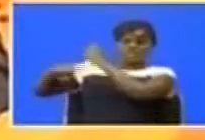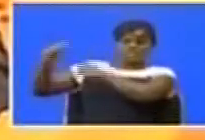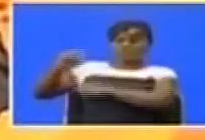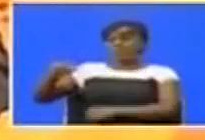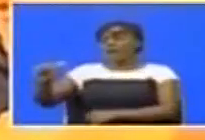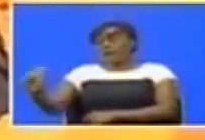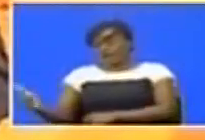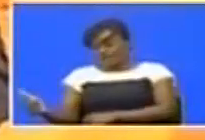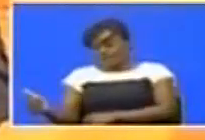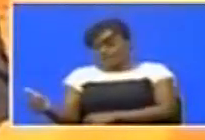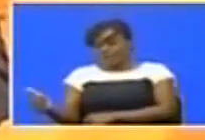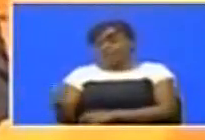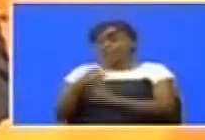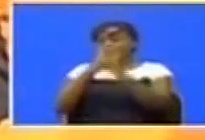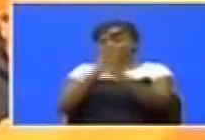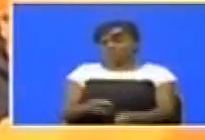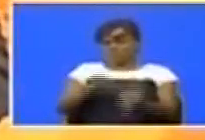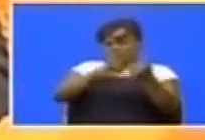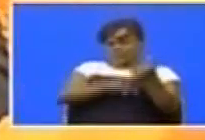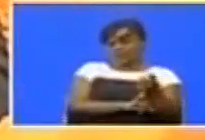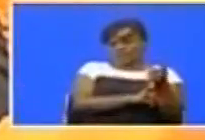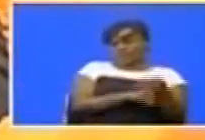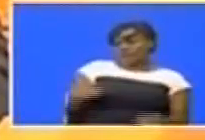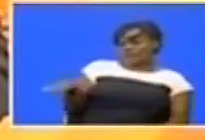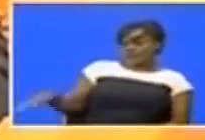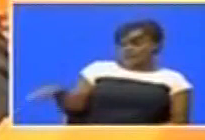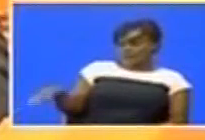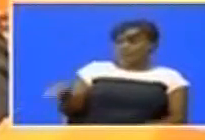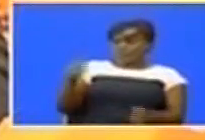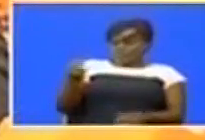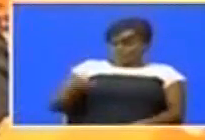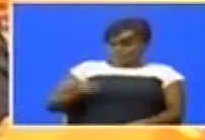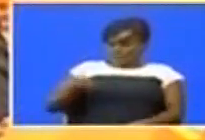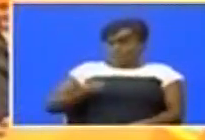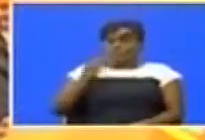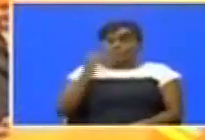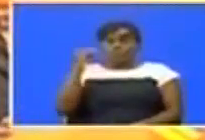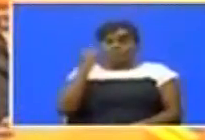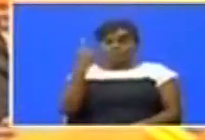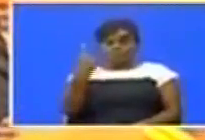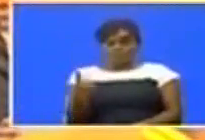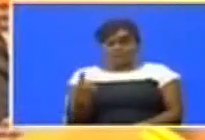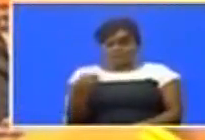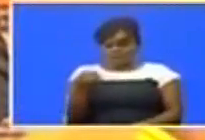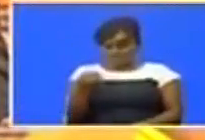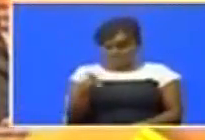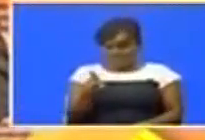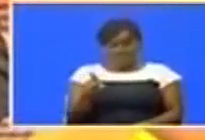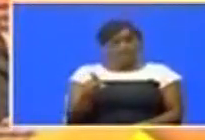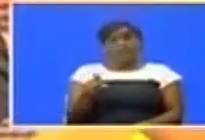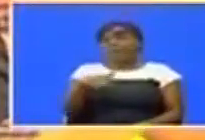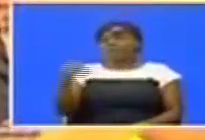wengine wa hata wakiripotiwa kuolewa mapema. Kutokana na hayo, wasichana wa makao ya Consolata wameridhia